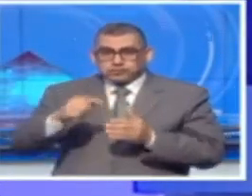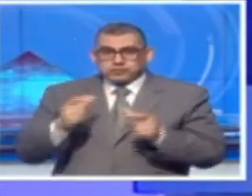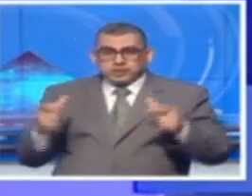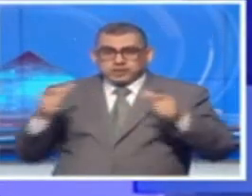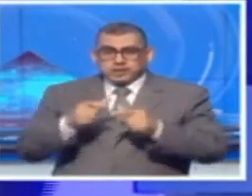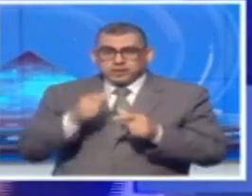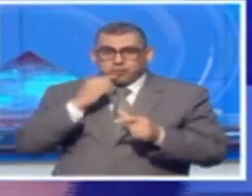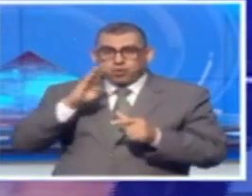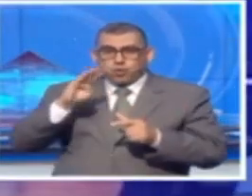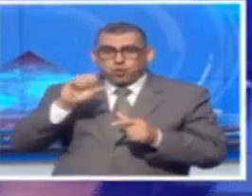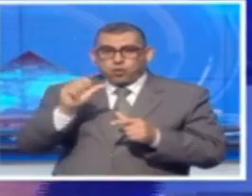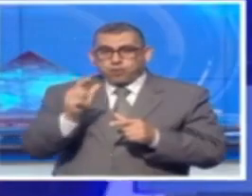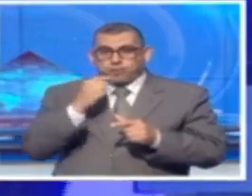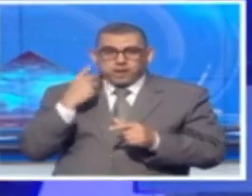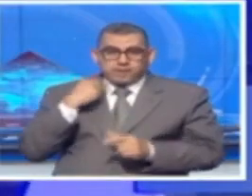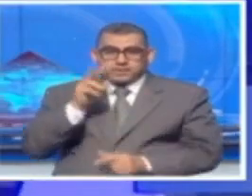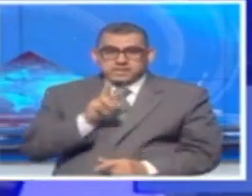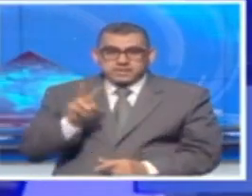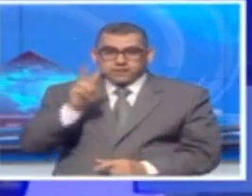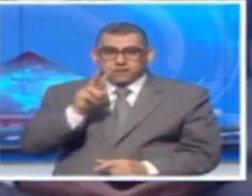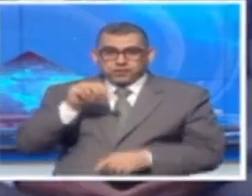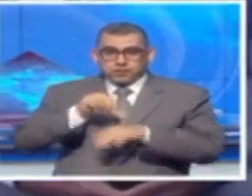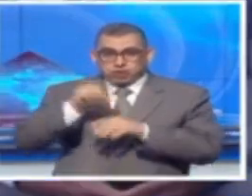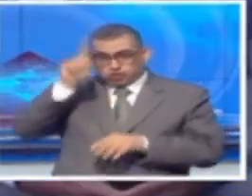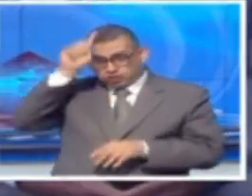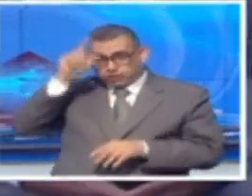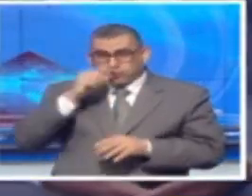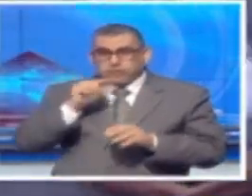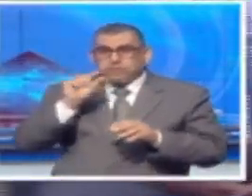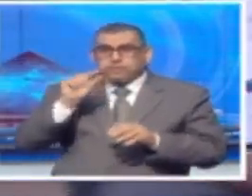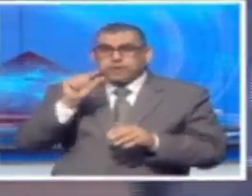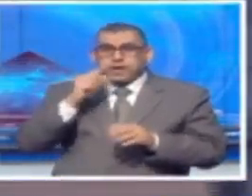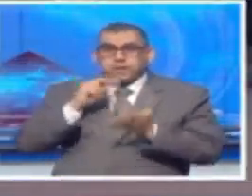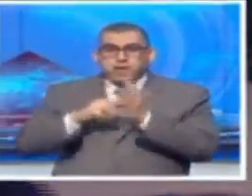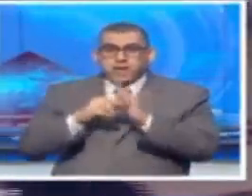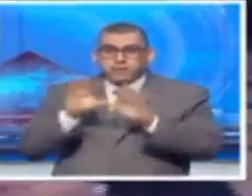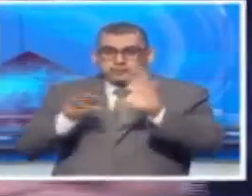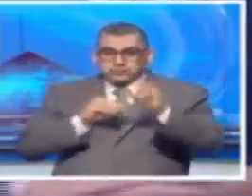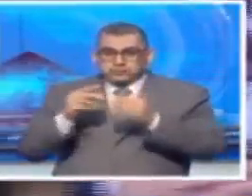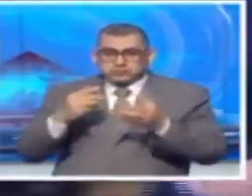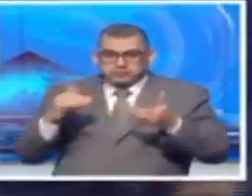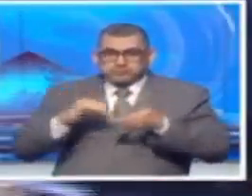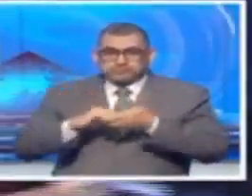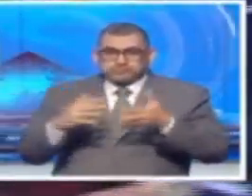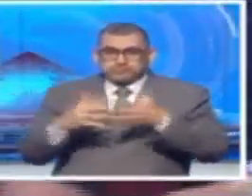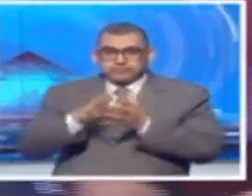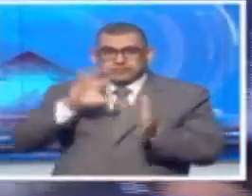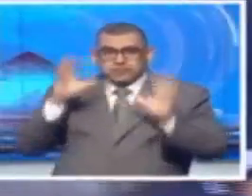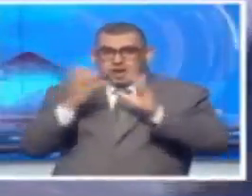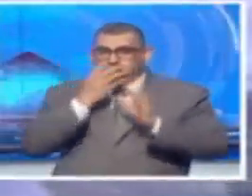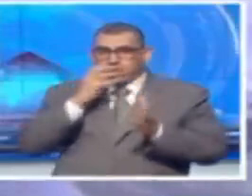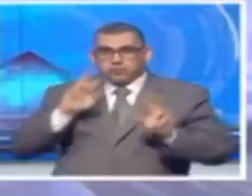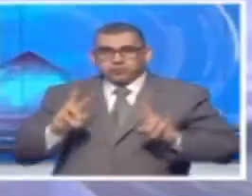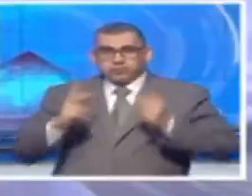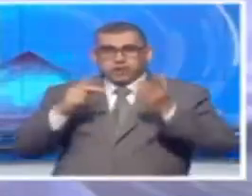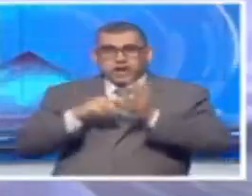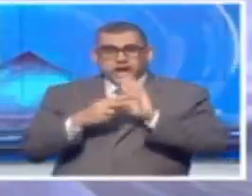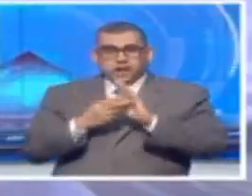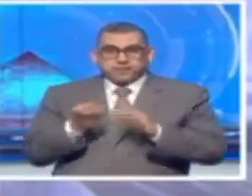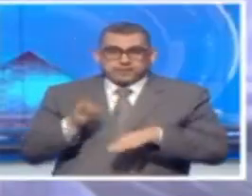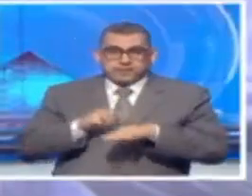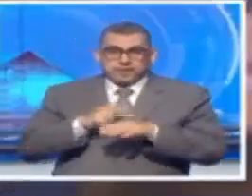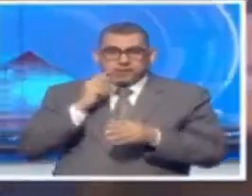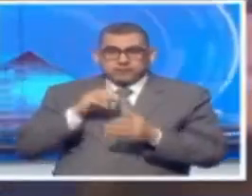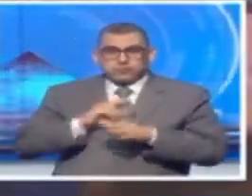كوب 27 يجب أن تتبنى برنامجا شاملا للتعامل مع التغيرات المناخية فضلا